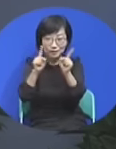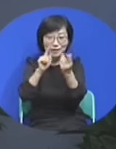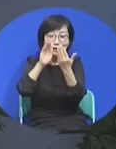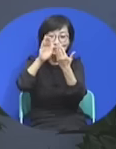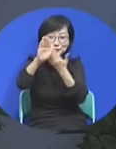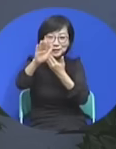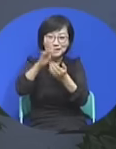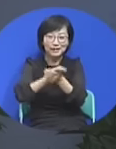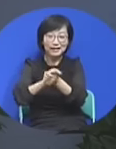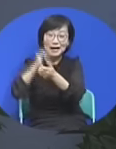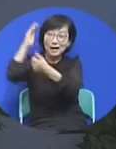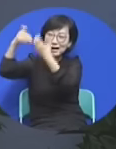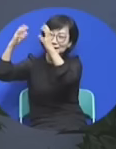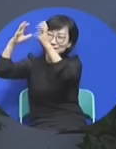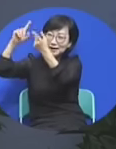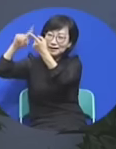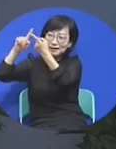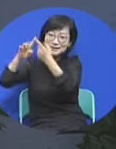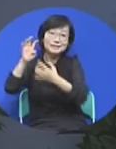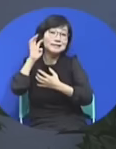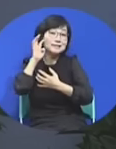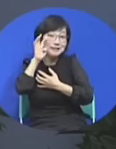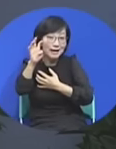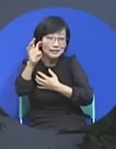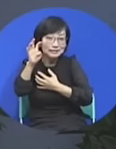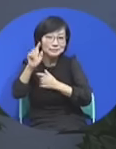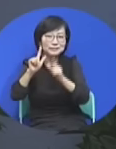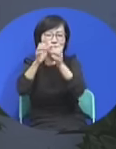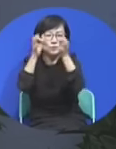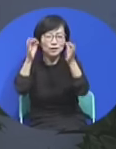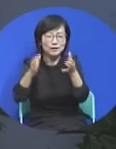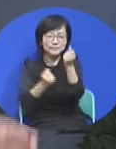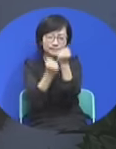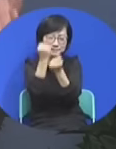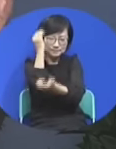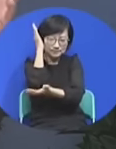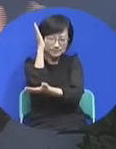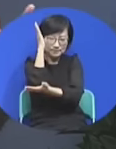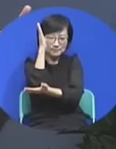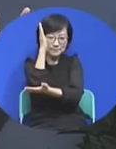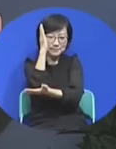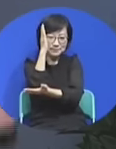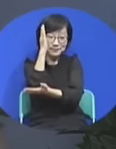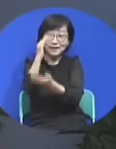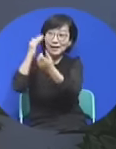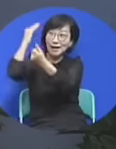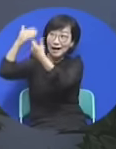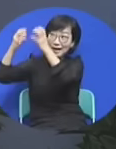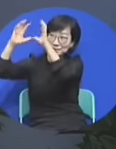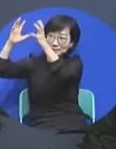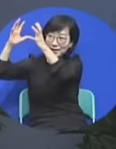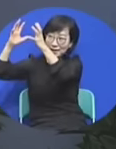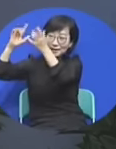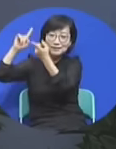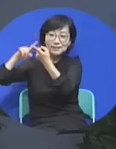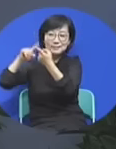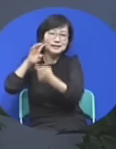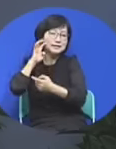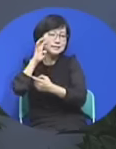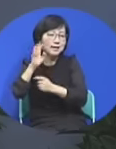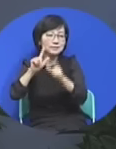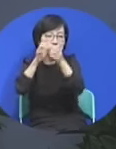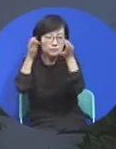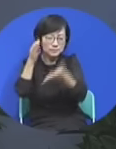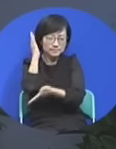things pertaining to the kingdom of God. 그게 수장절의 배경입니다. That's the background of the in-gathering. 하나님의 나라의 일을 40일 설명. He